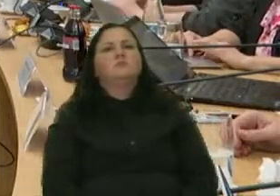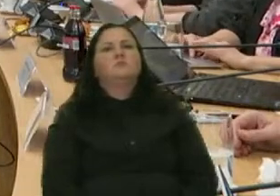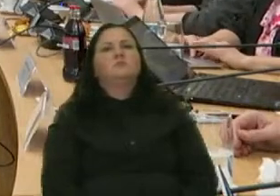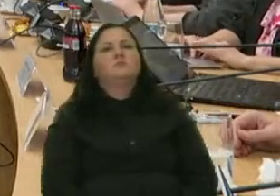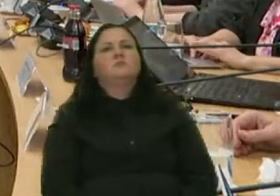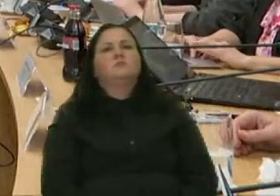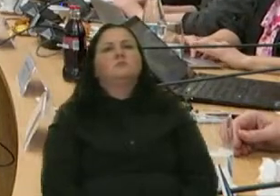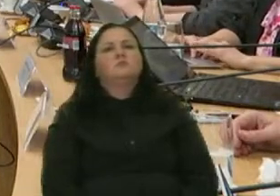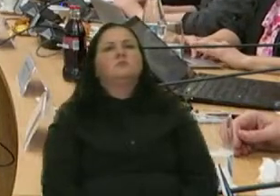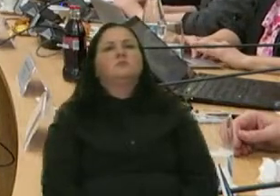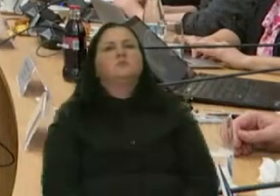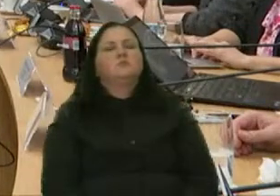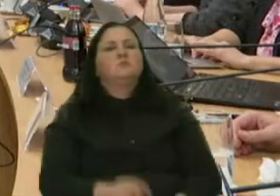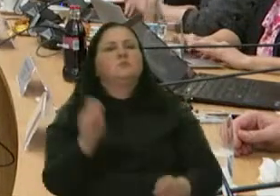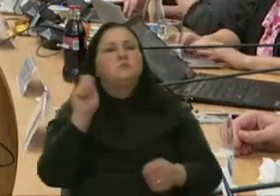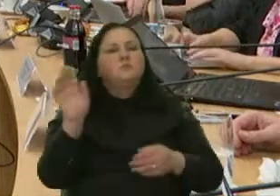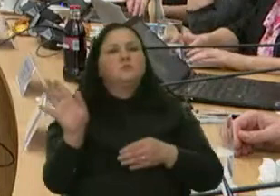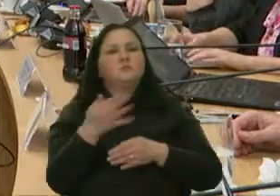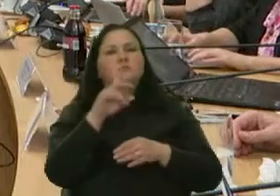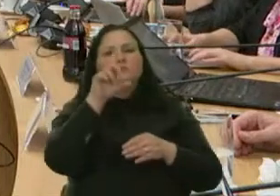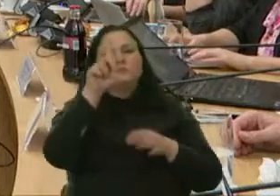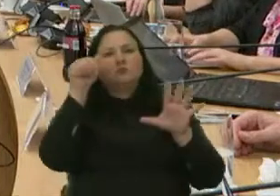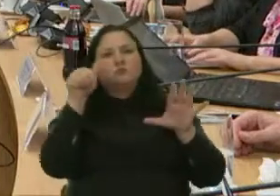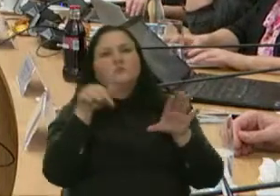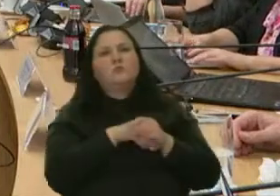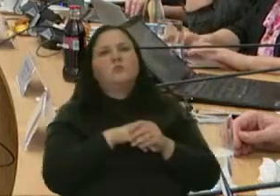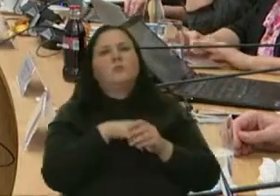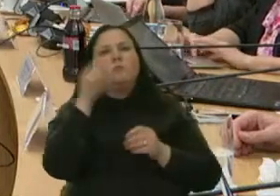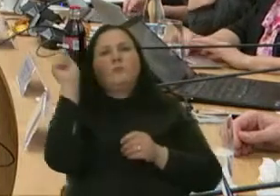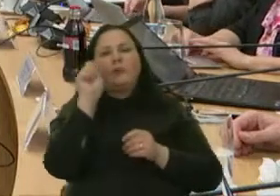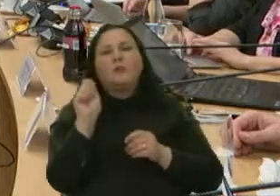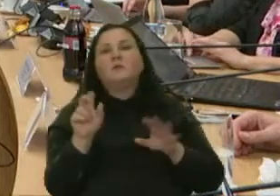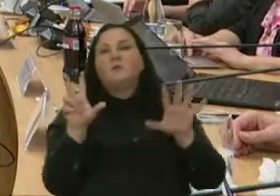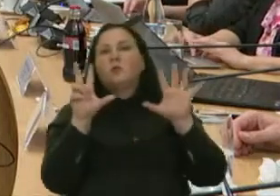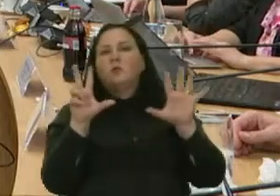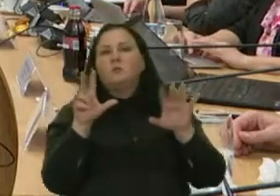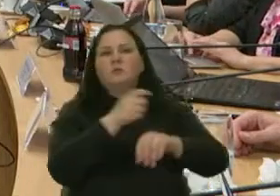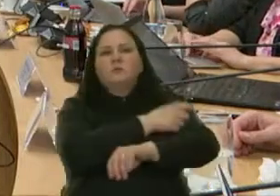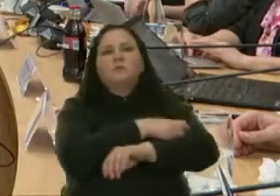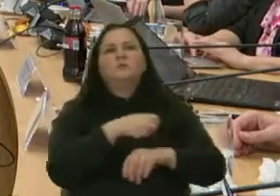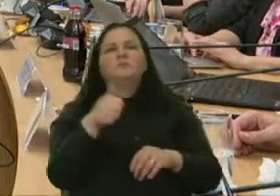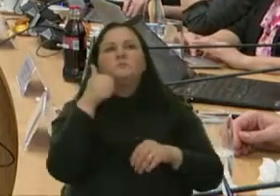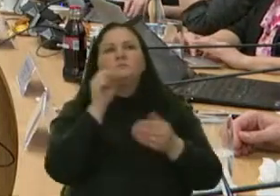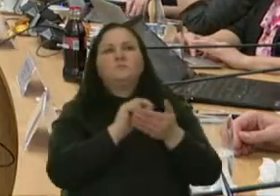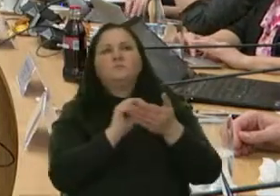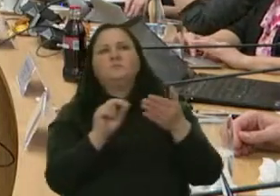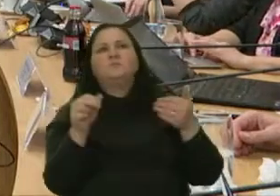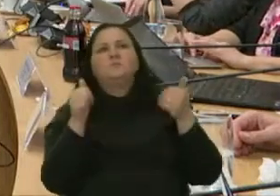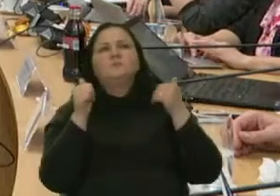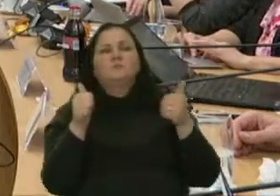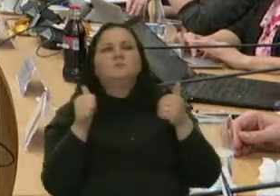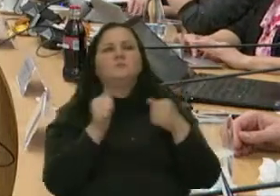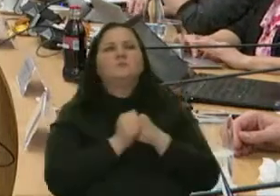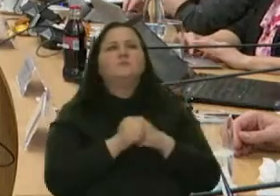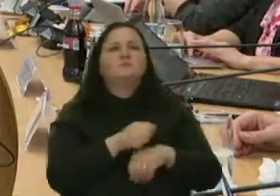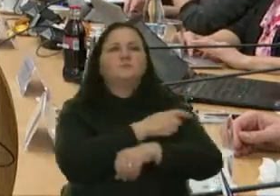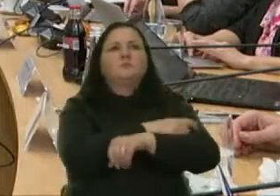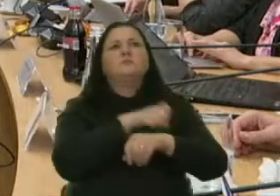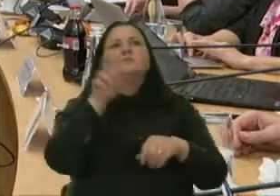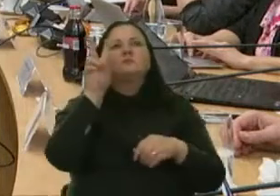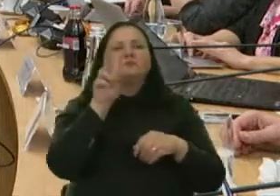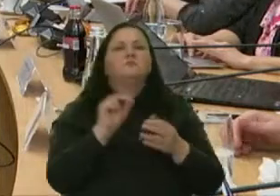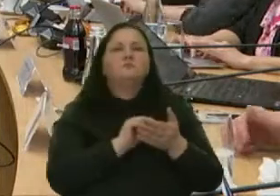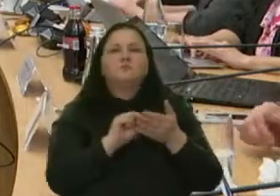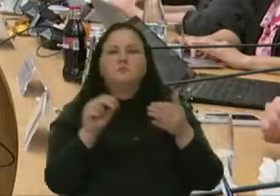7 proiectul aut cu 26 de voturi pe de hotărâre numărul 8 Comisia 1 Comisia de buget aviz favorabil Comisia 2